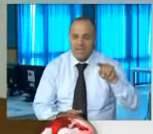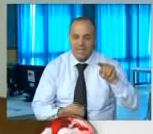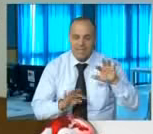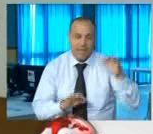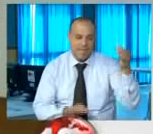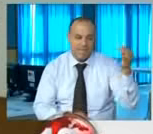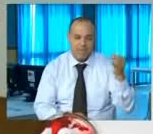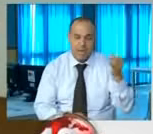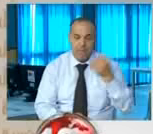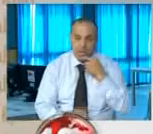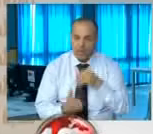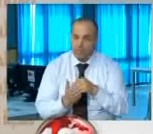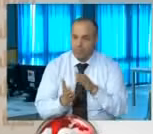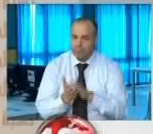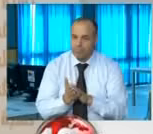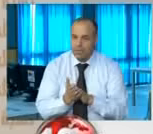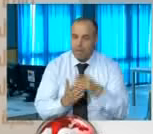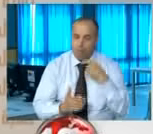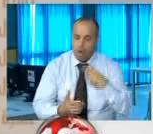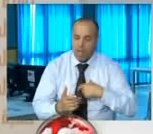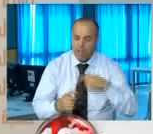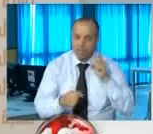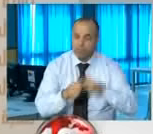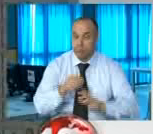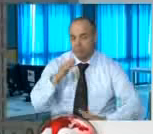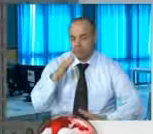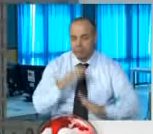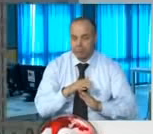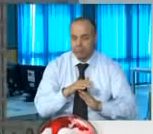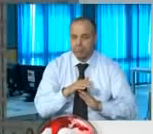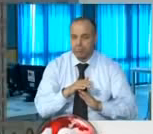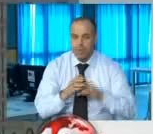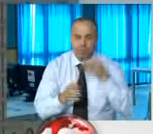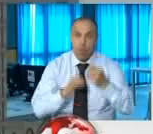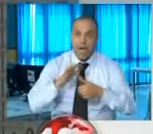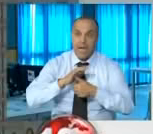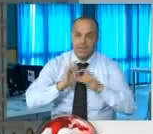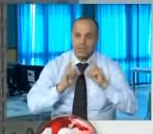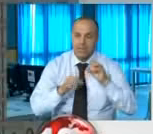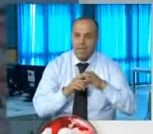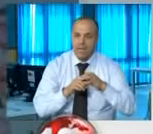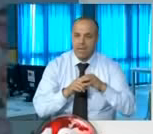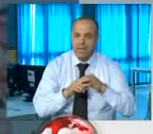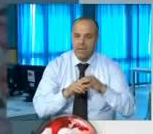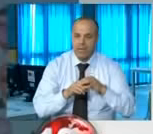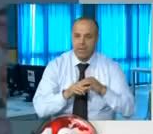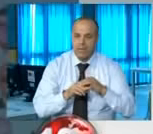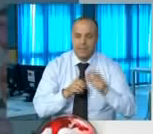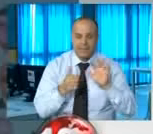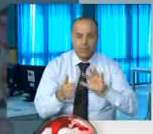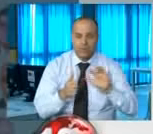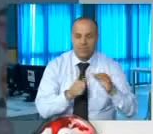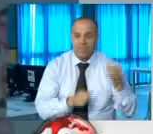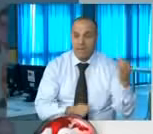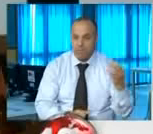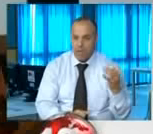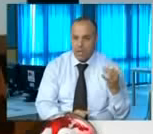46.9%، وسجل القضاة مشاركة قياسية وفق شفيق صرصار تراوحت بين